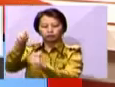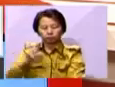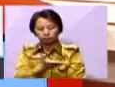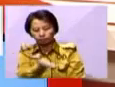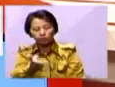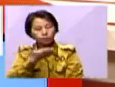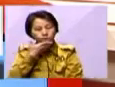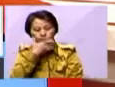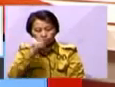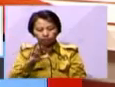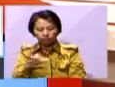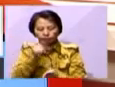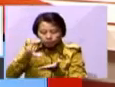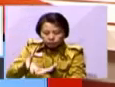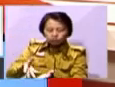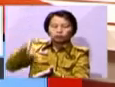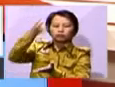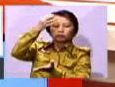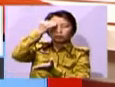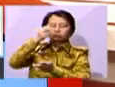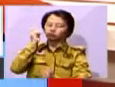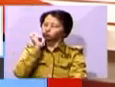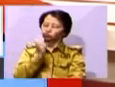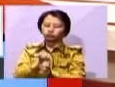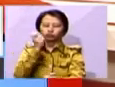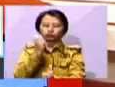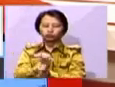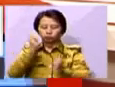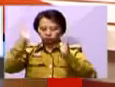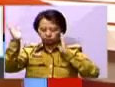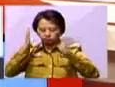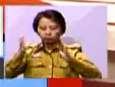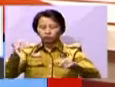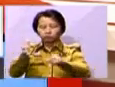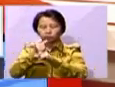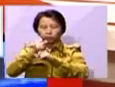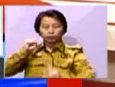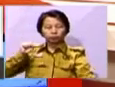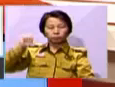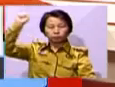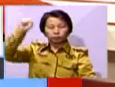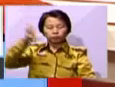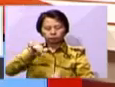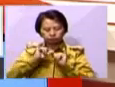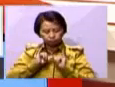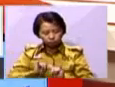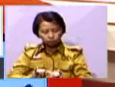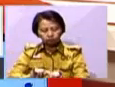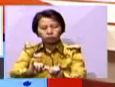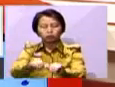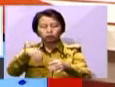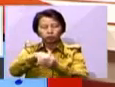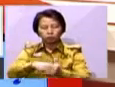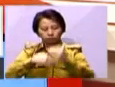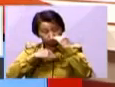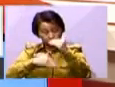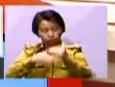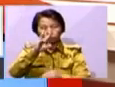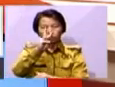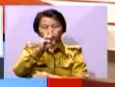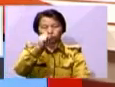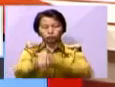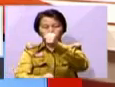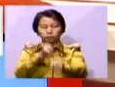Mereka juga perlu mengambil iktibar betapa sukarnya negara mencapai kemerdekaan dan mengekalkannya dalam tempoh 60